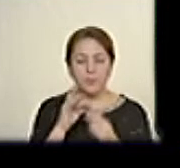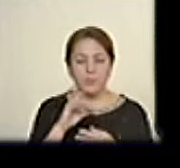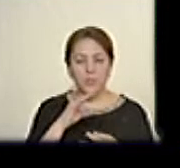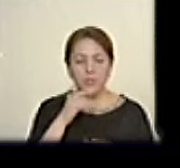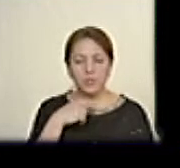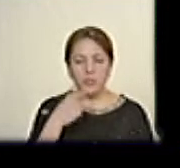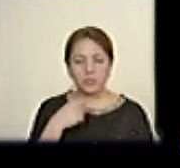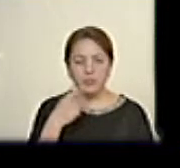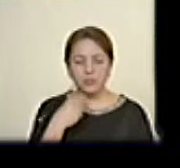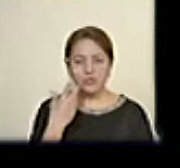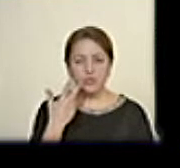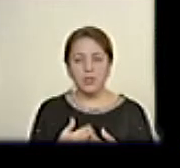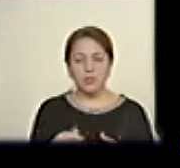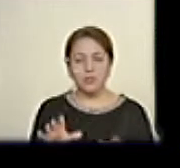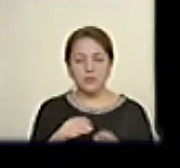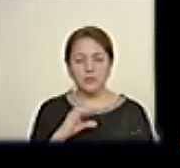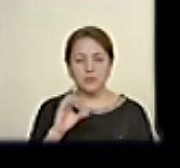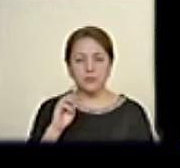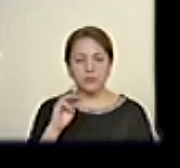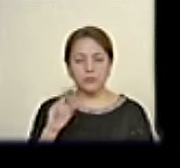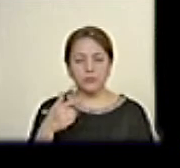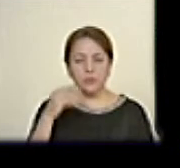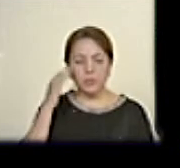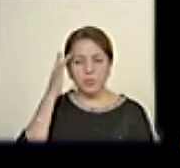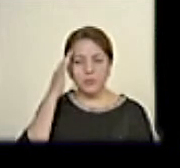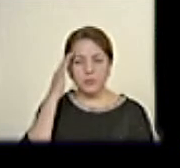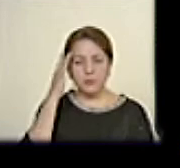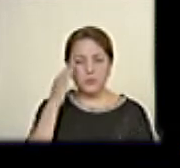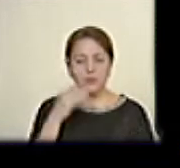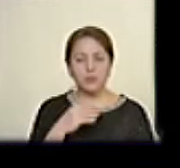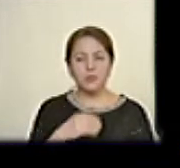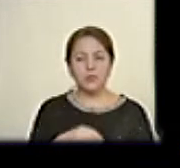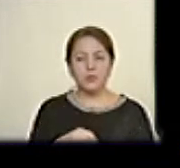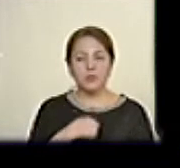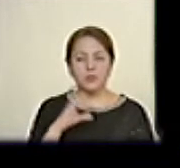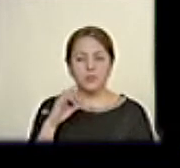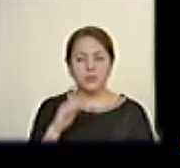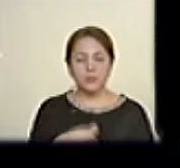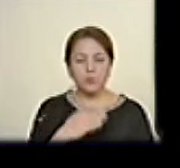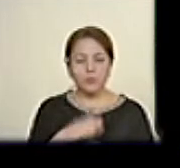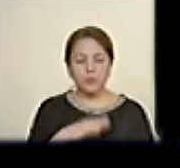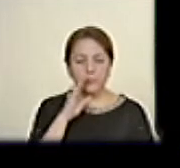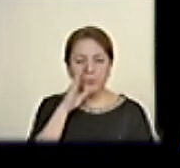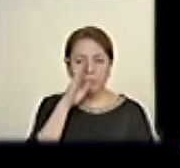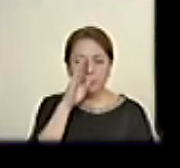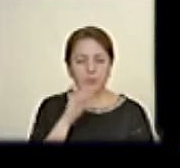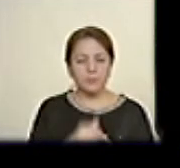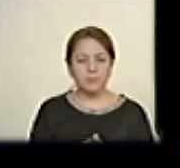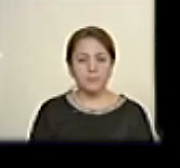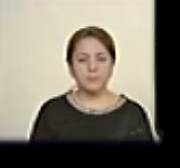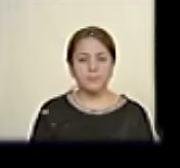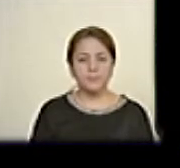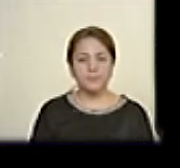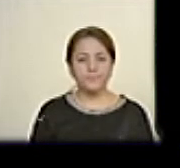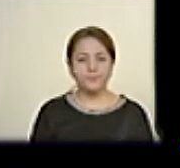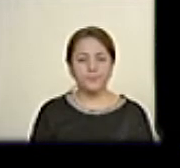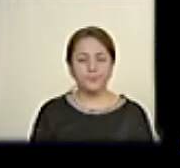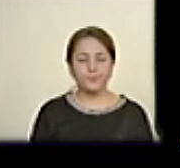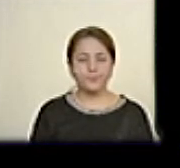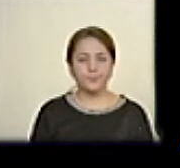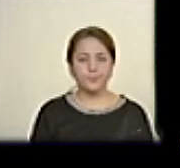слова, раскрывающие суть описываемого явления. «С добрым утром».